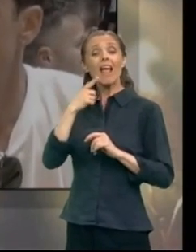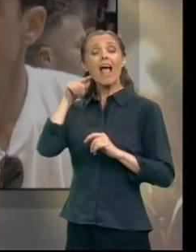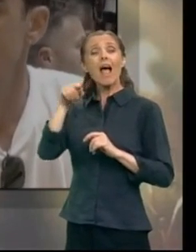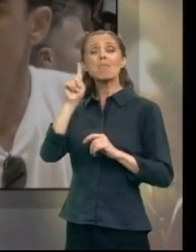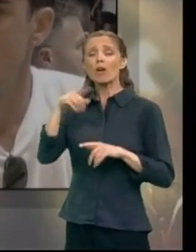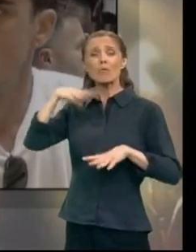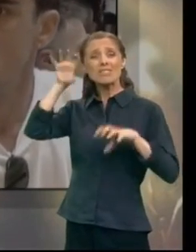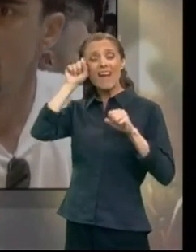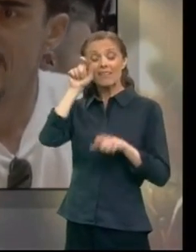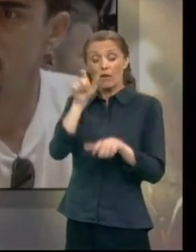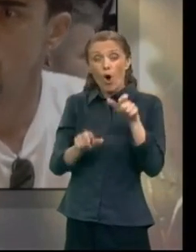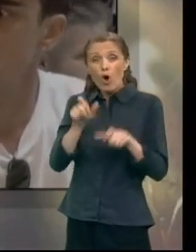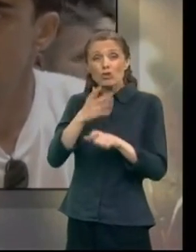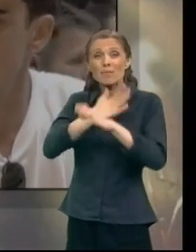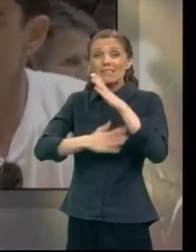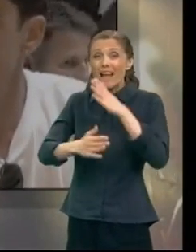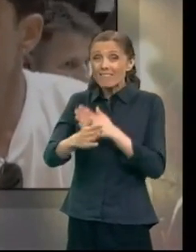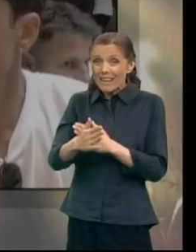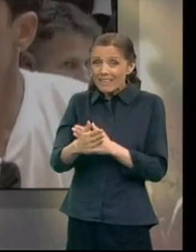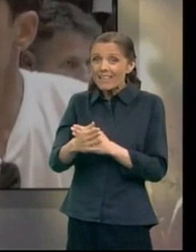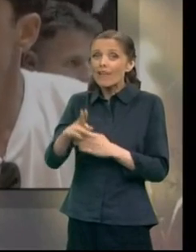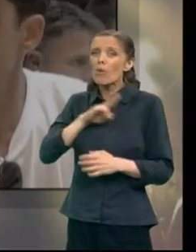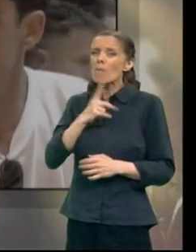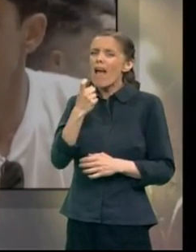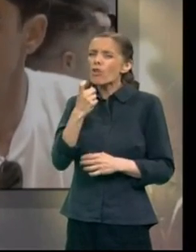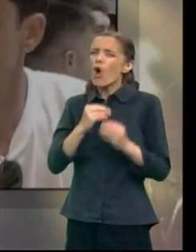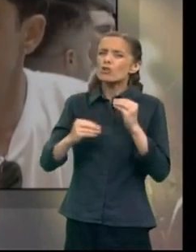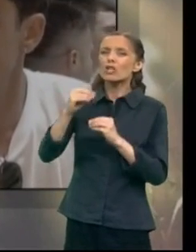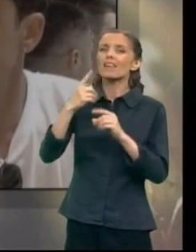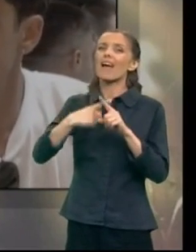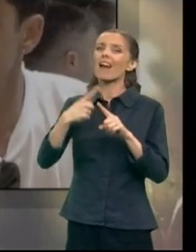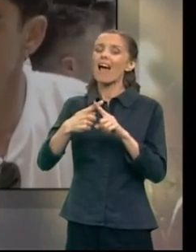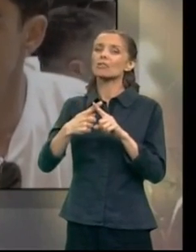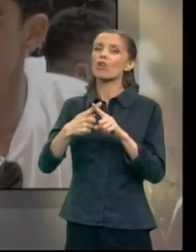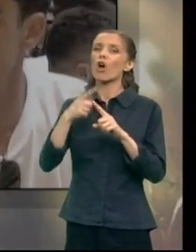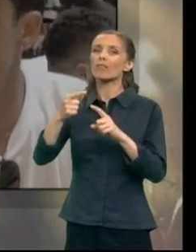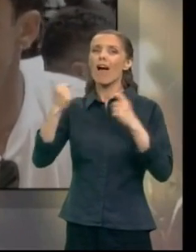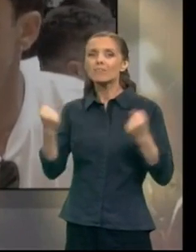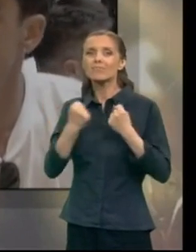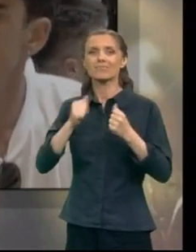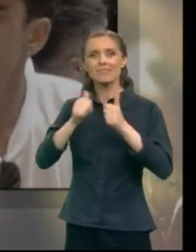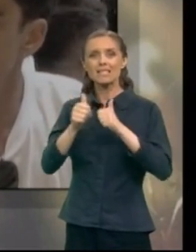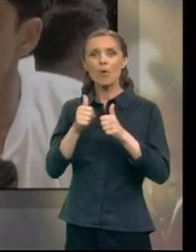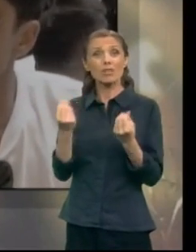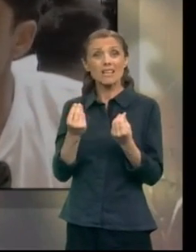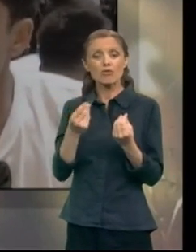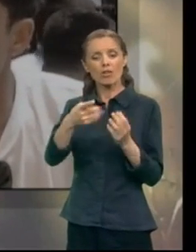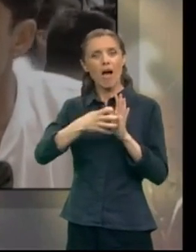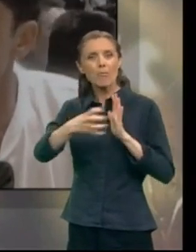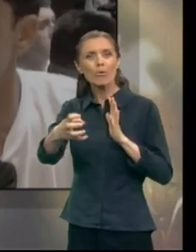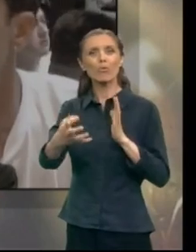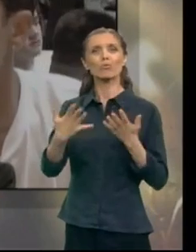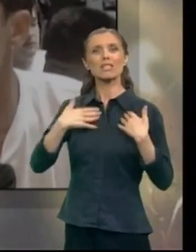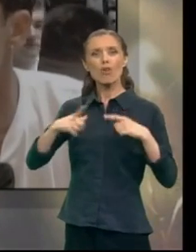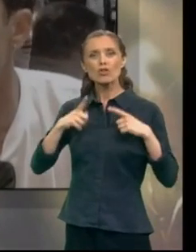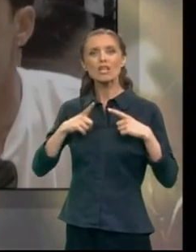invaliditetom imaju razlog više da se bave sportom, da produže svoj život, da utiče na